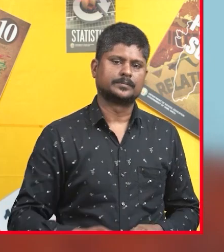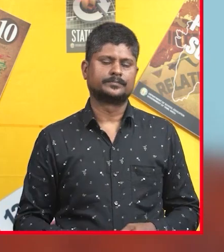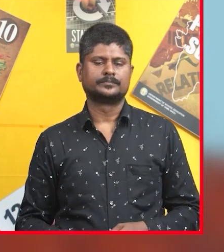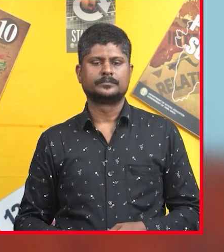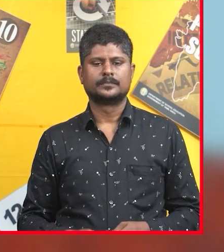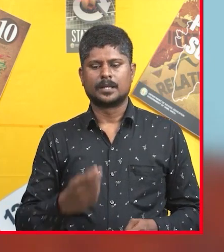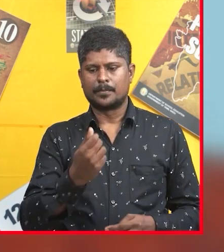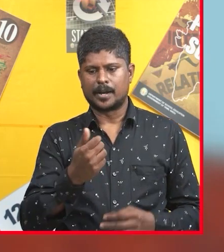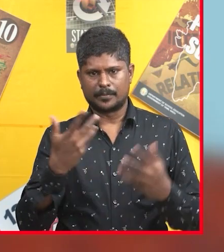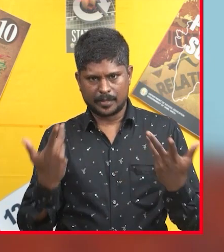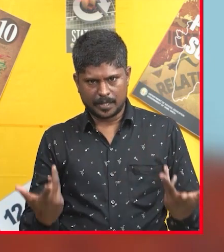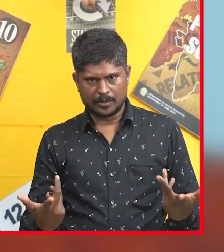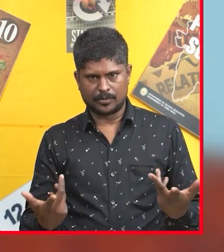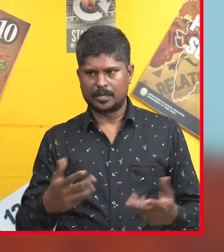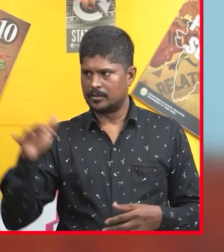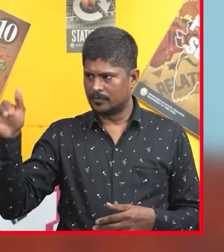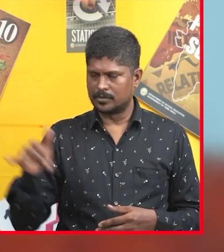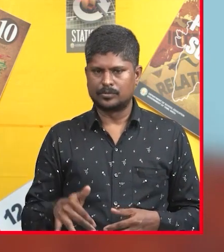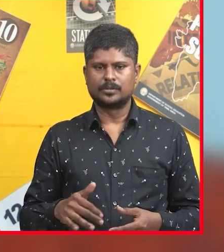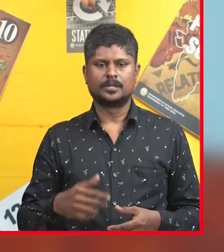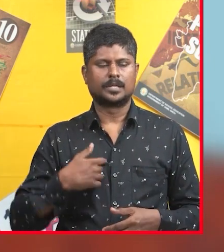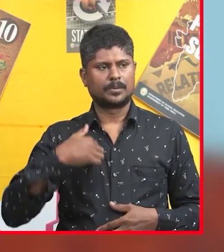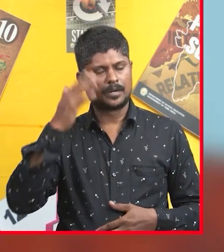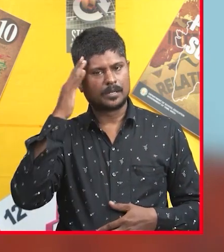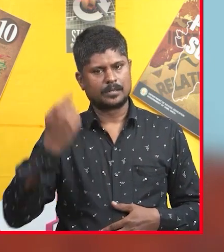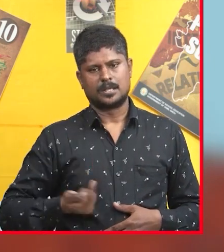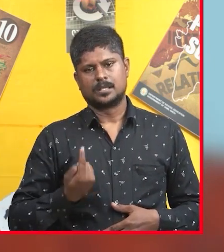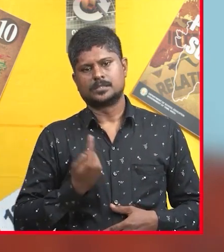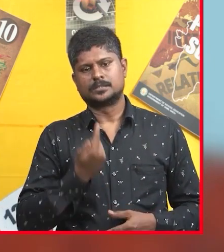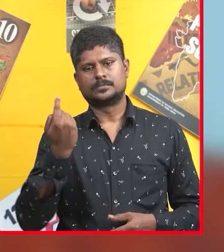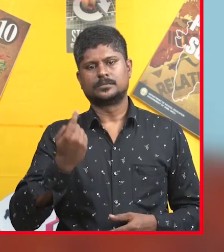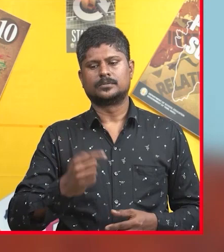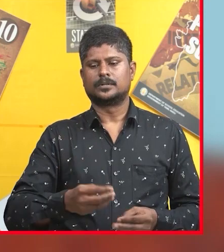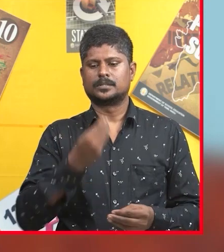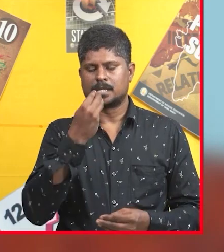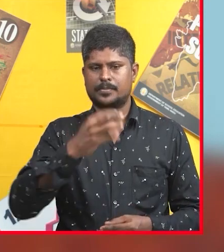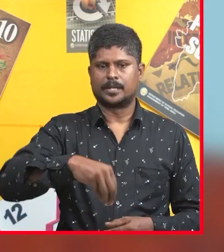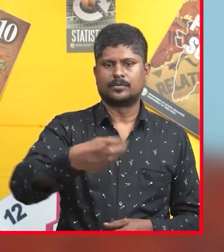இல்லாத சூழ்நிலையிலையும் அவர் தன்னால் முடிந்ததை கொடுத்தார்.